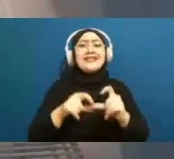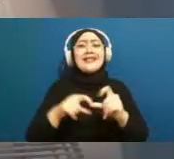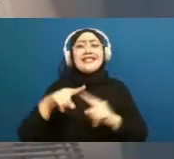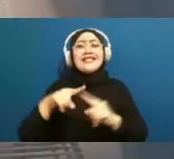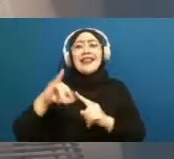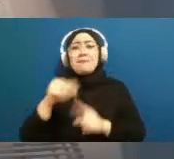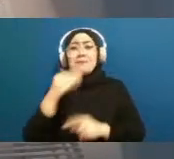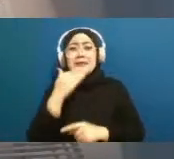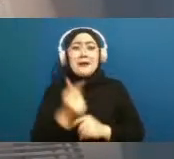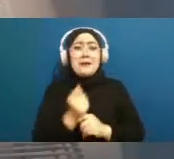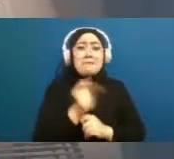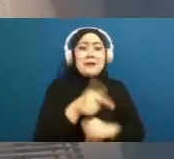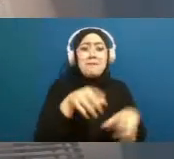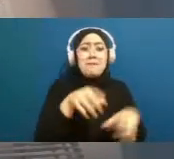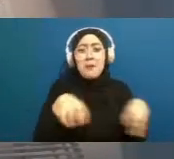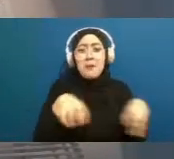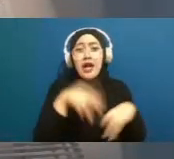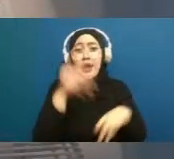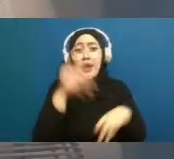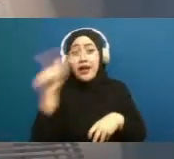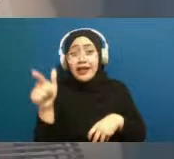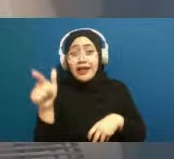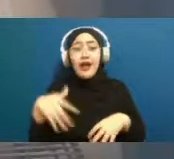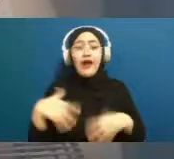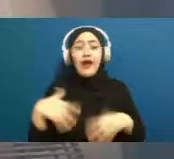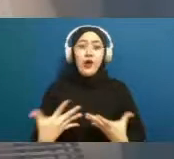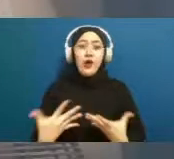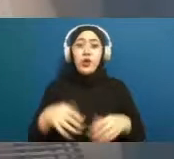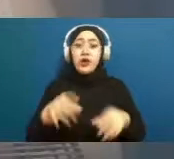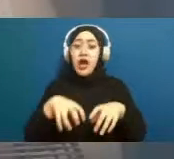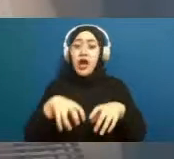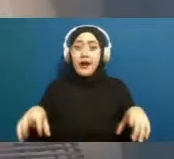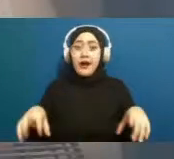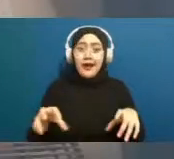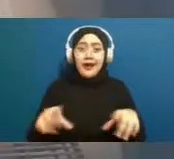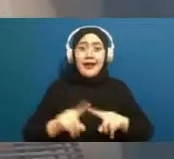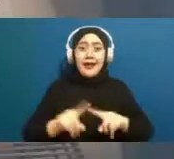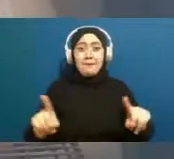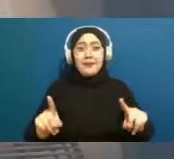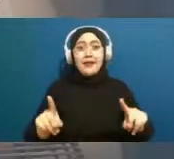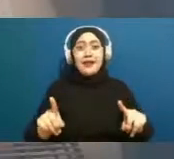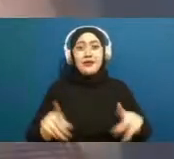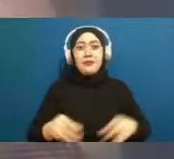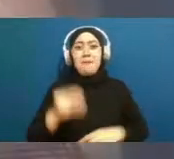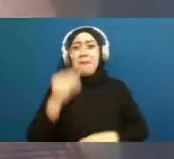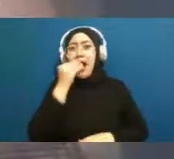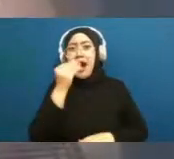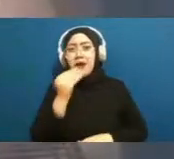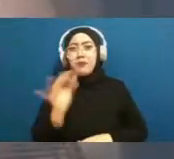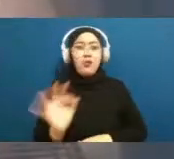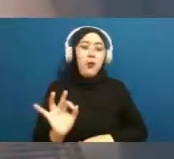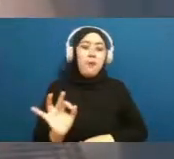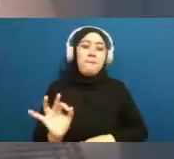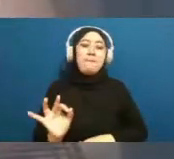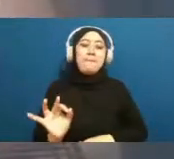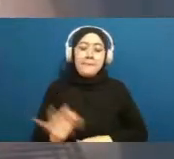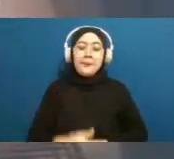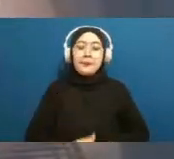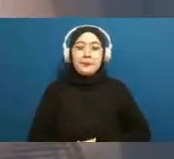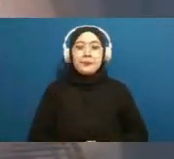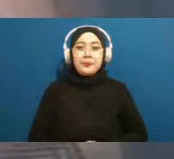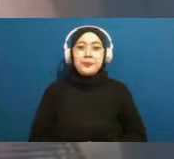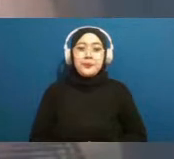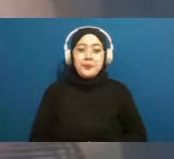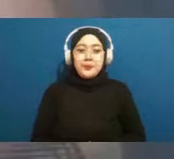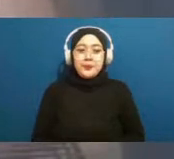barang dari luar negeri atau dari daerah, tapi barang-barang yang bukan untuk yang makanan ya, makanan jadi seperti nasi Padang